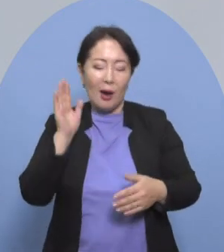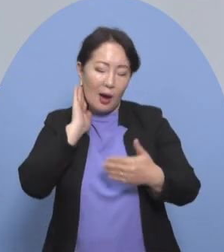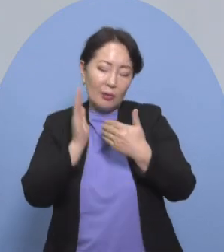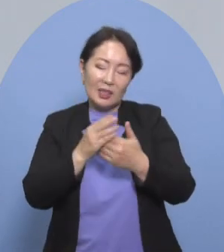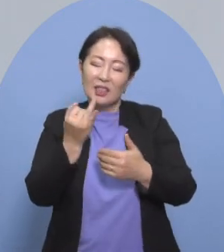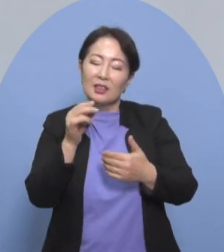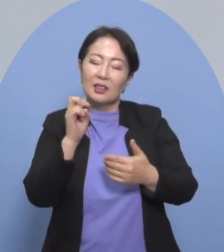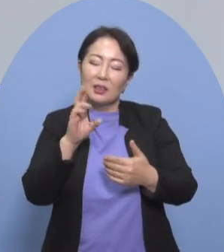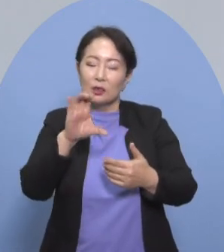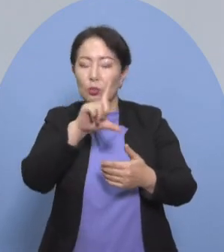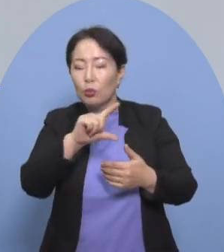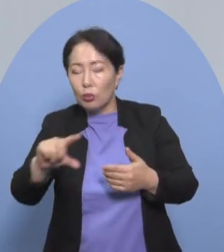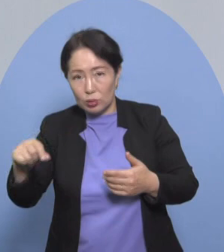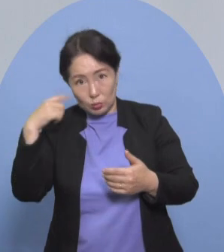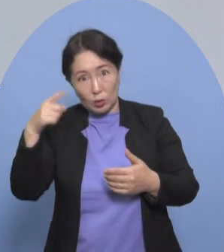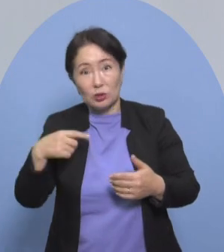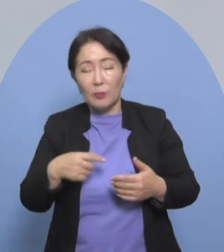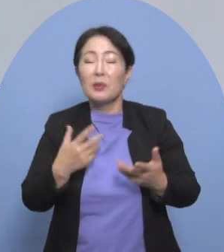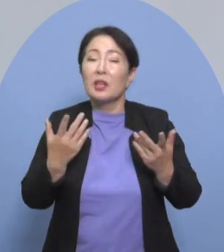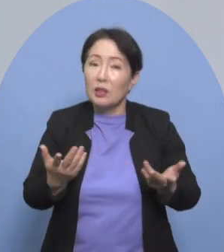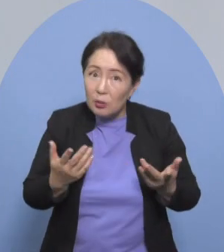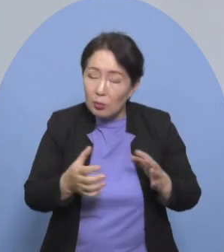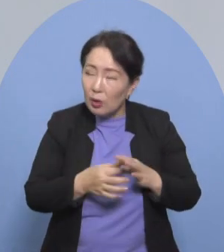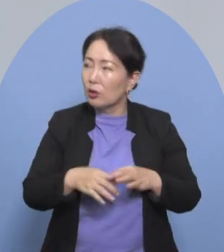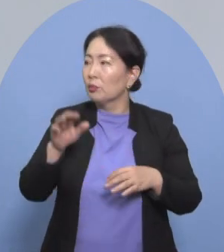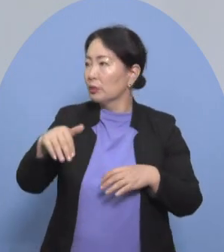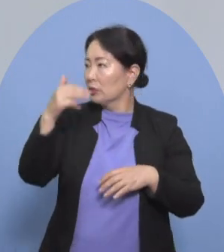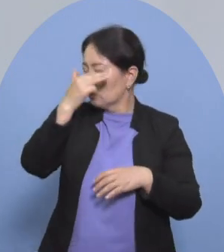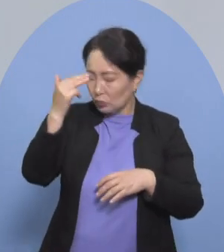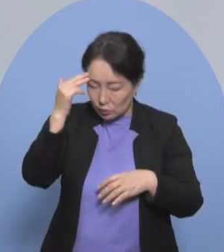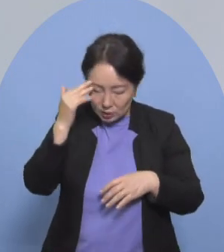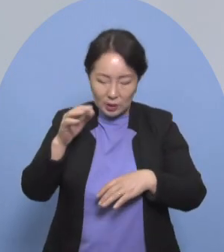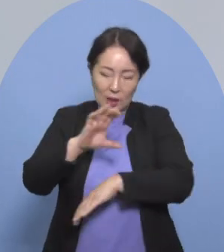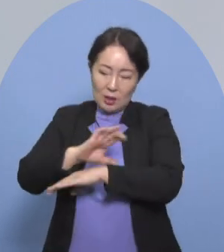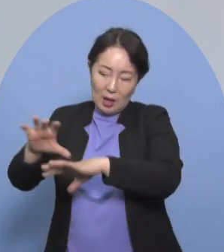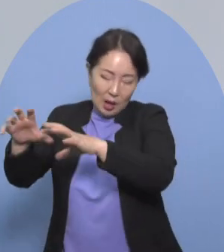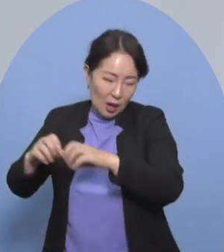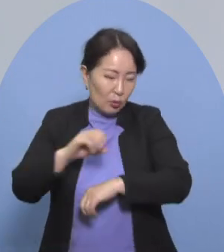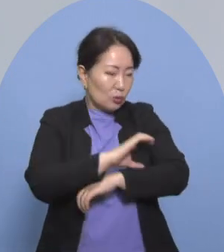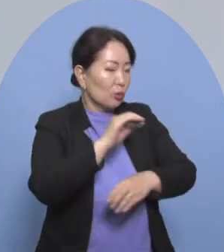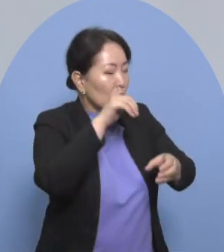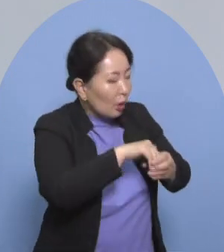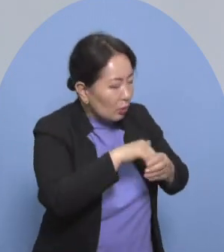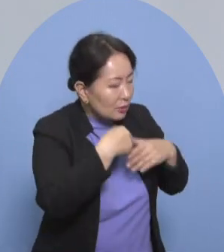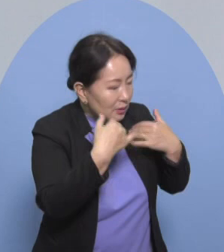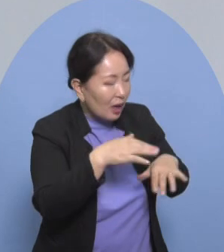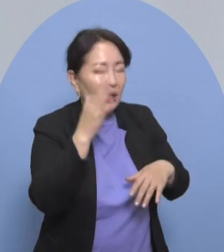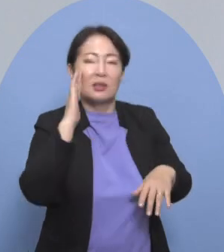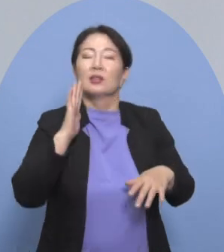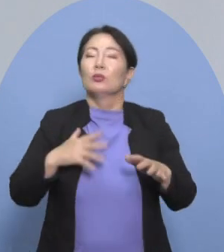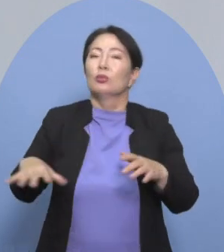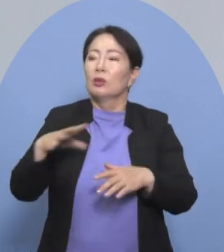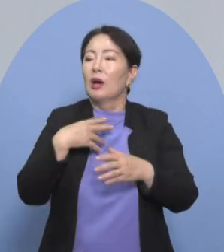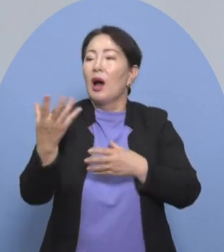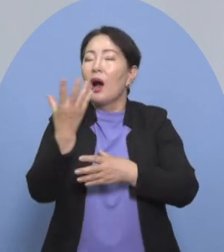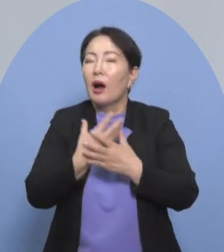авлигын индекс буурна гэсэн бодолтой байдаг. Тийм учраас бид энэ туршлагыг бол сургуулийнхаа байгууллагад хэрэгжүүлж сургуульдаа хүртэл эцэгтэй